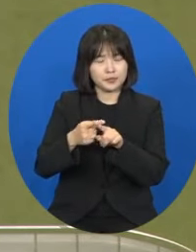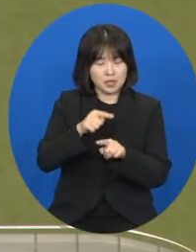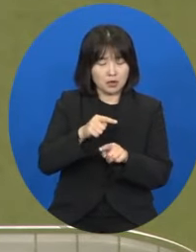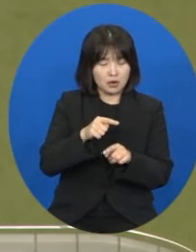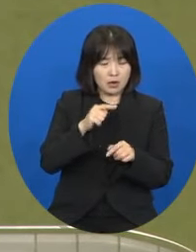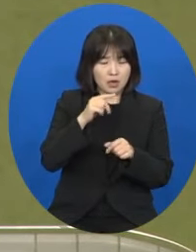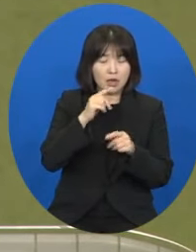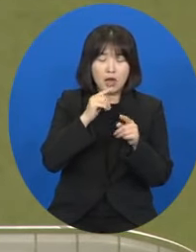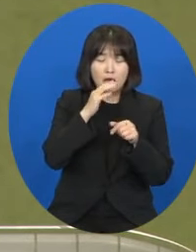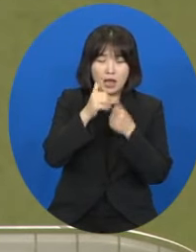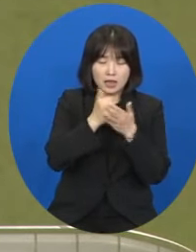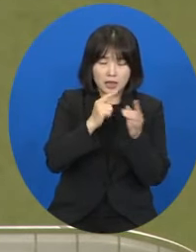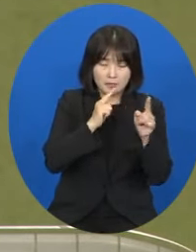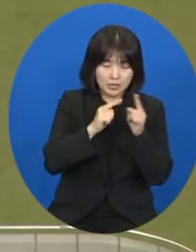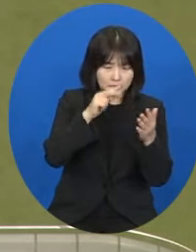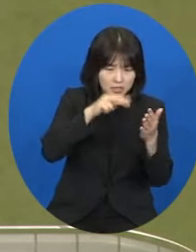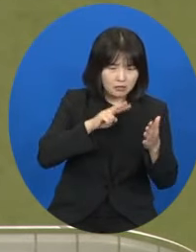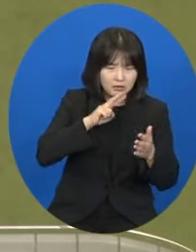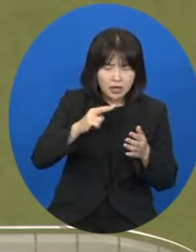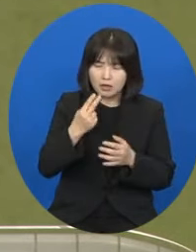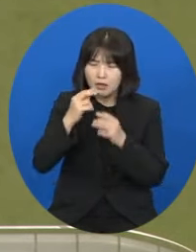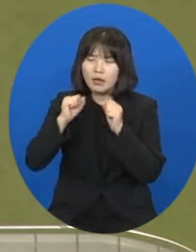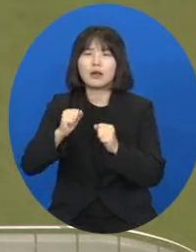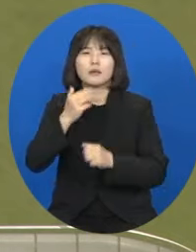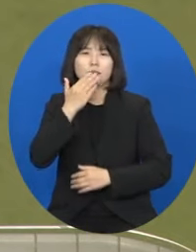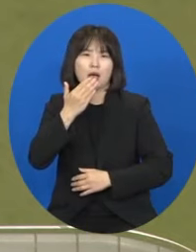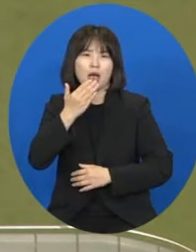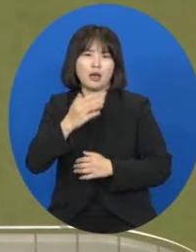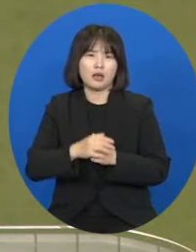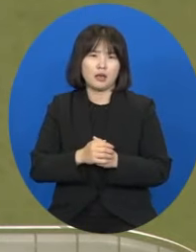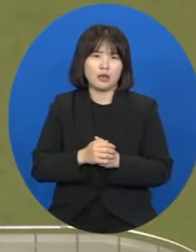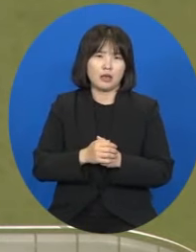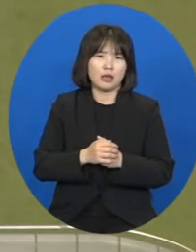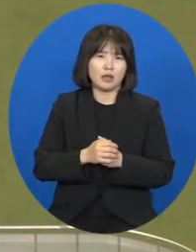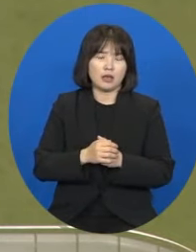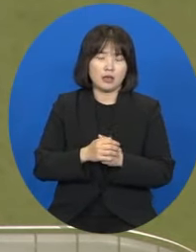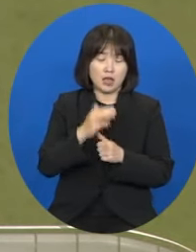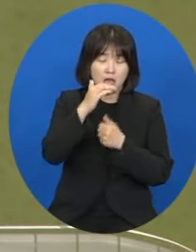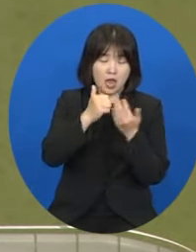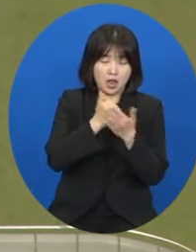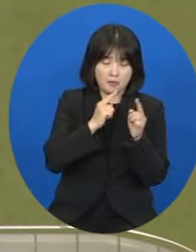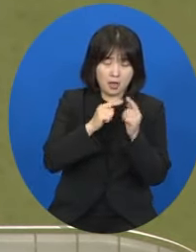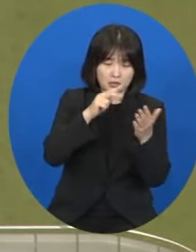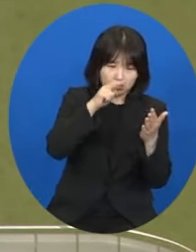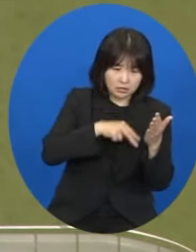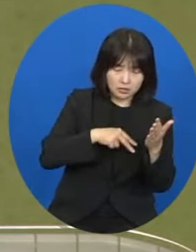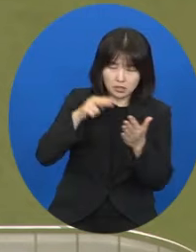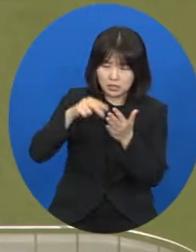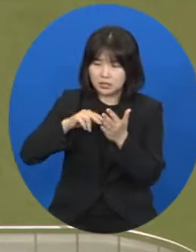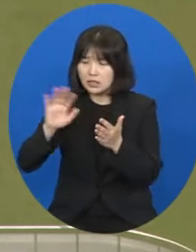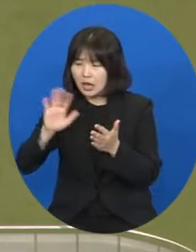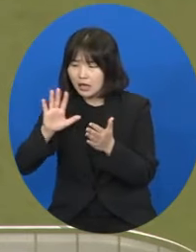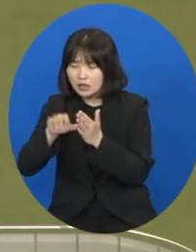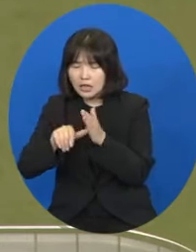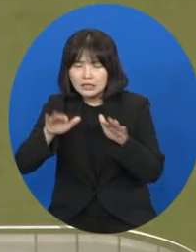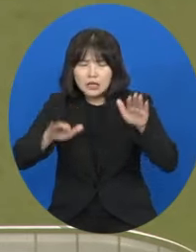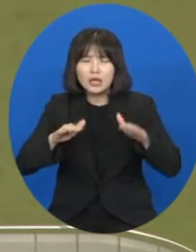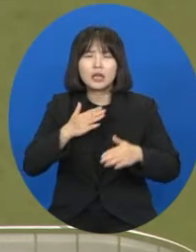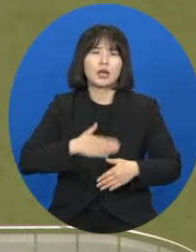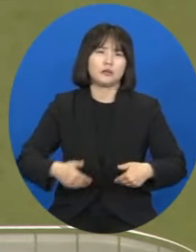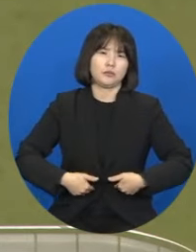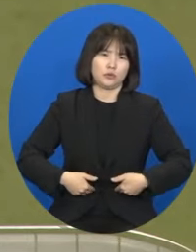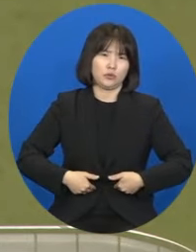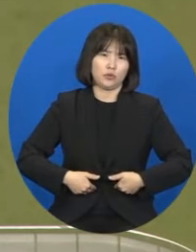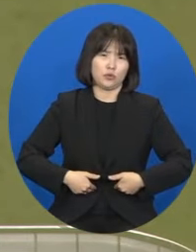이 말씀을 안 먹었을 때와 먹었을 때 이 차이를 아셔야 됩니다. 여러분이 그걸 느끼셔야, 야, 말씀을 먹지 않으면 내가 영원히